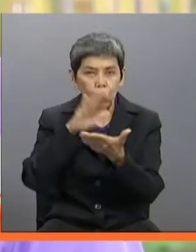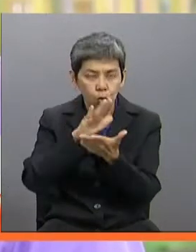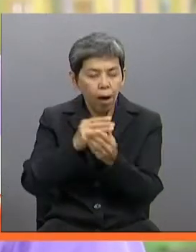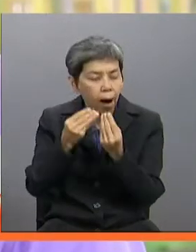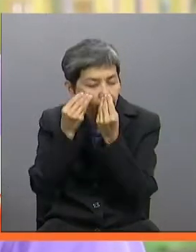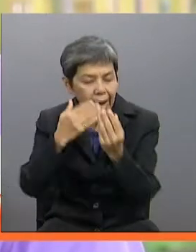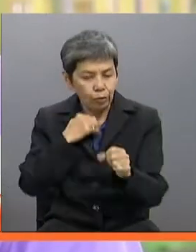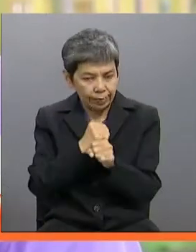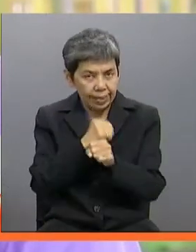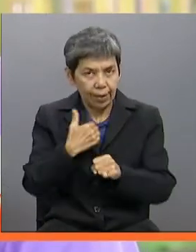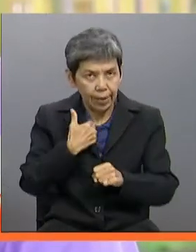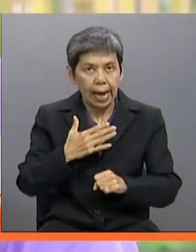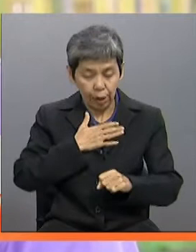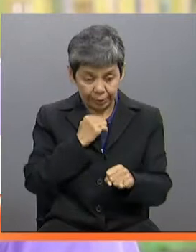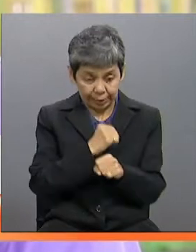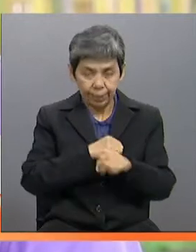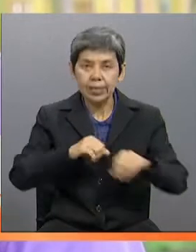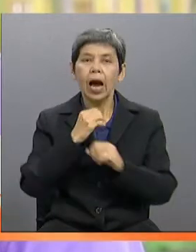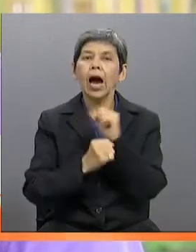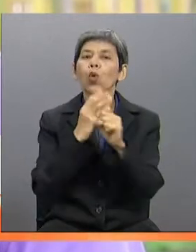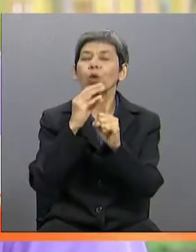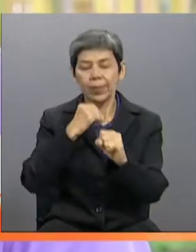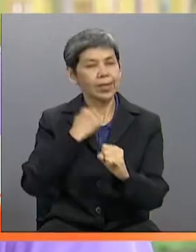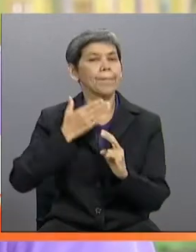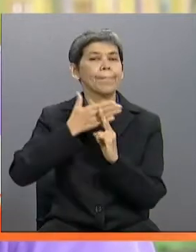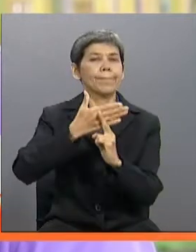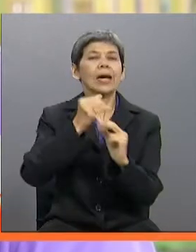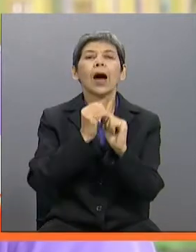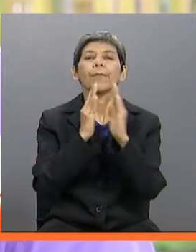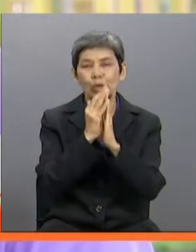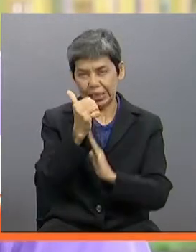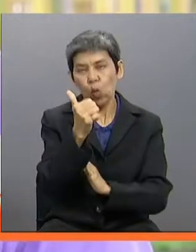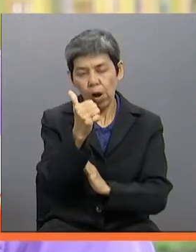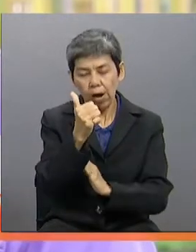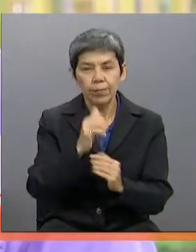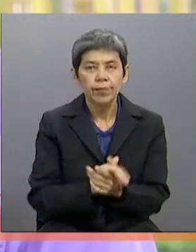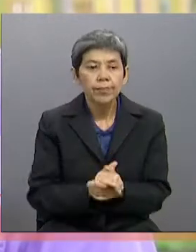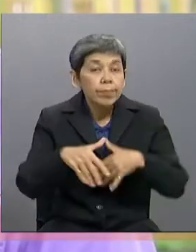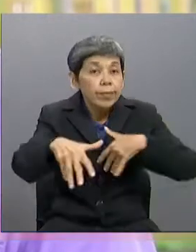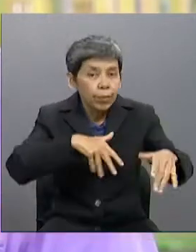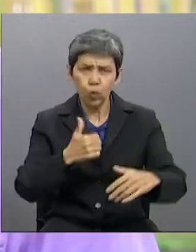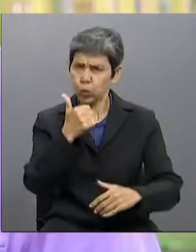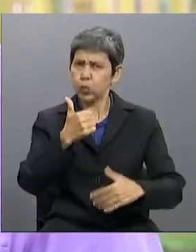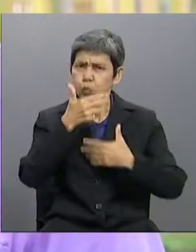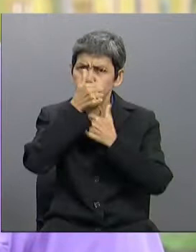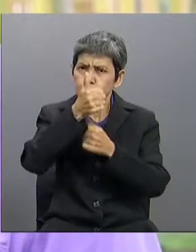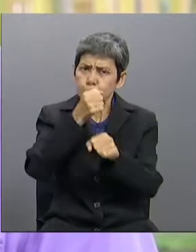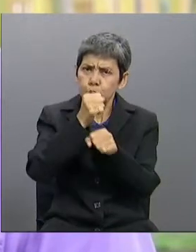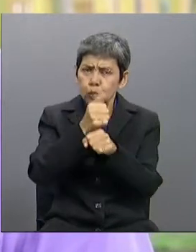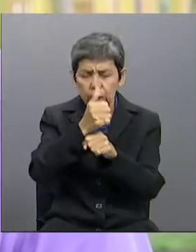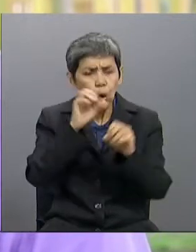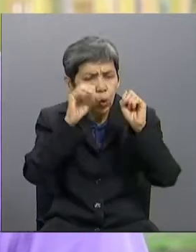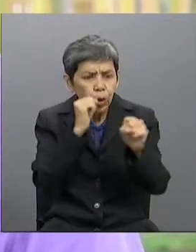ทำงานเราก็เลยจัดงานเกษียณเอาผ้าป่าดีกว่าทำบุญกับลูกศิษย์ลูกหาด้วยครับชาวบ้านก็ตื่นตัวกันมากดีใจเห็น